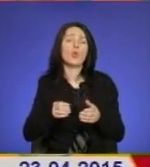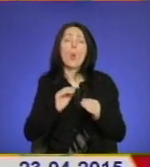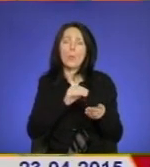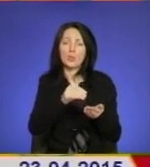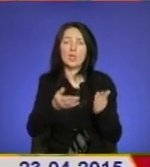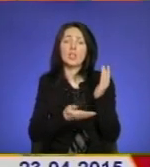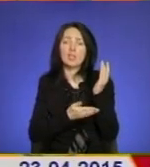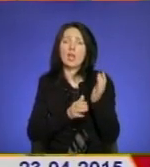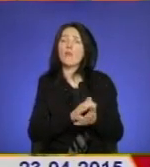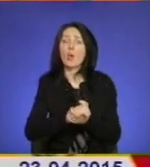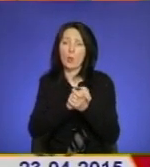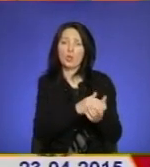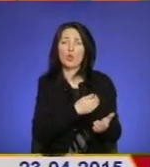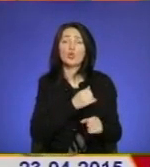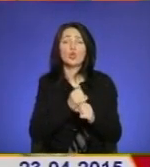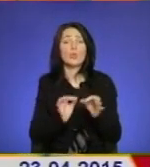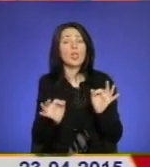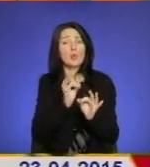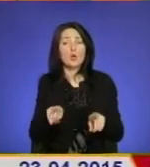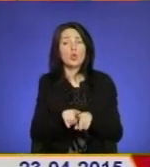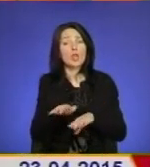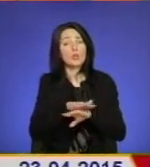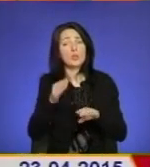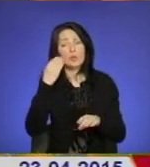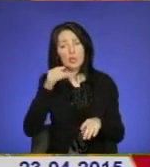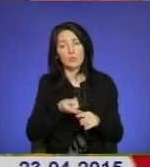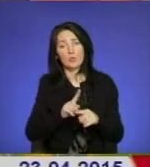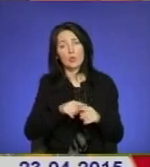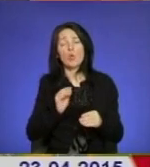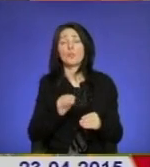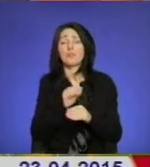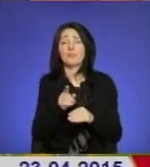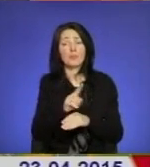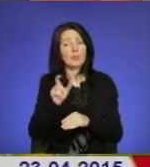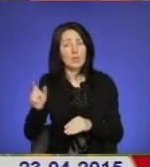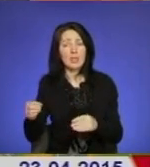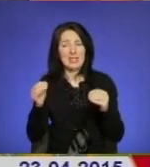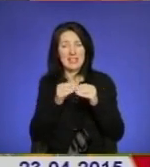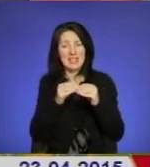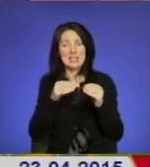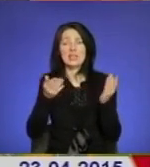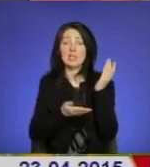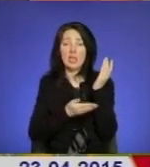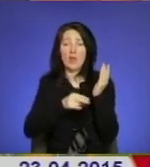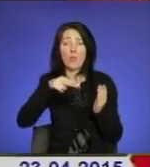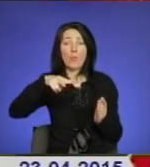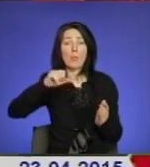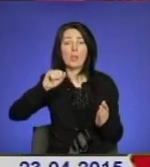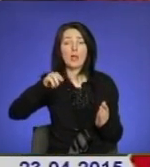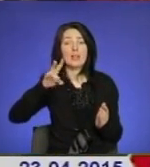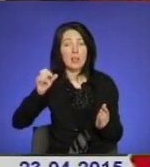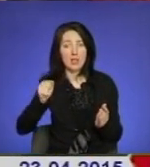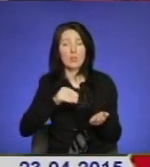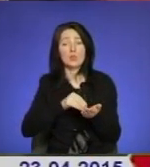і суспільство кращим. До цієї ініціативи долучаться і тернополяни. 10 саджанців платанів ростимуть у парку імені